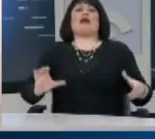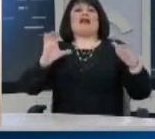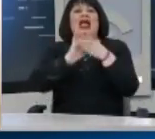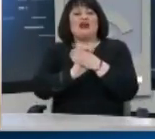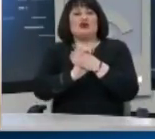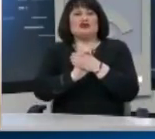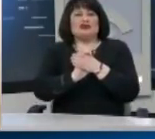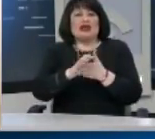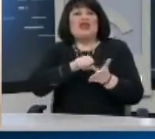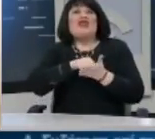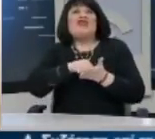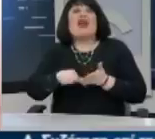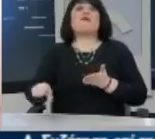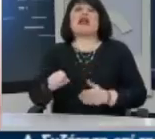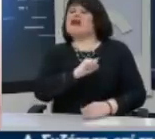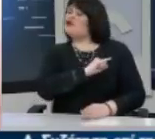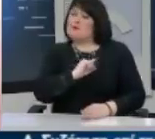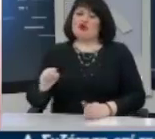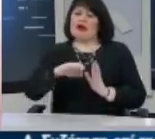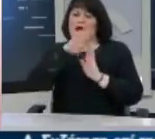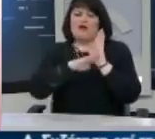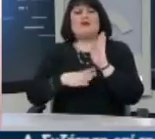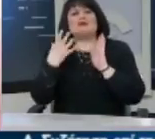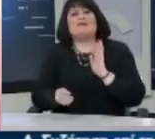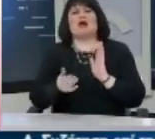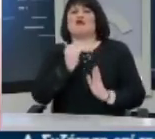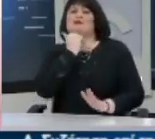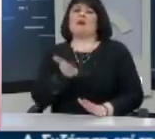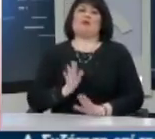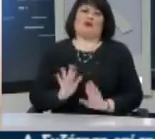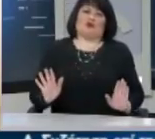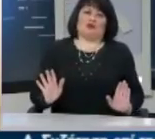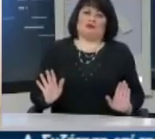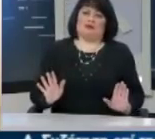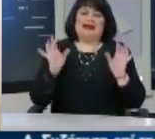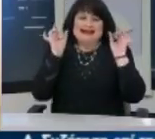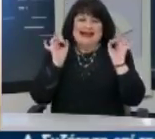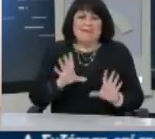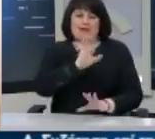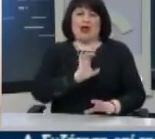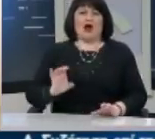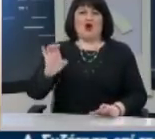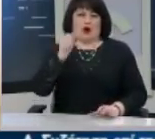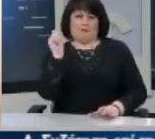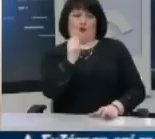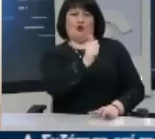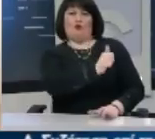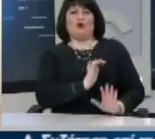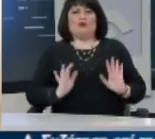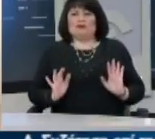κανόνες απαράγραπτο οι οποίοι δεν μπορούν από καμία χώρα κατά